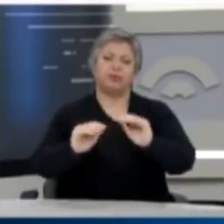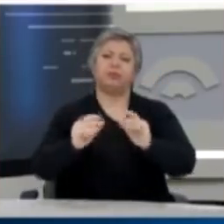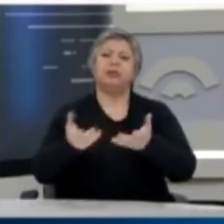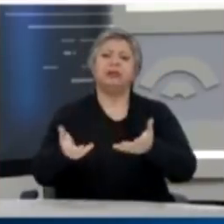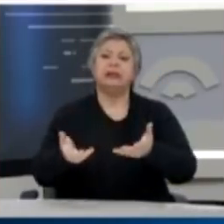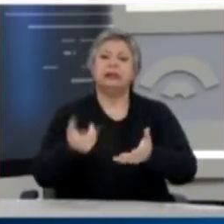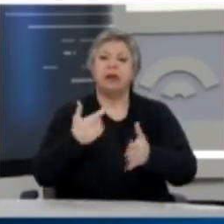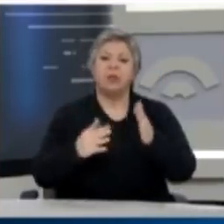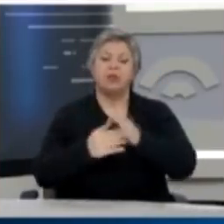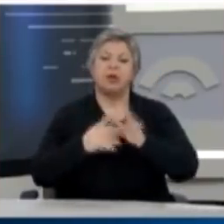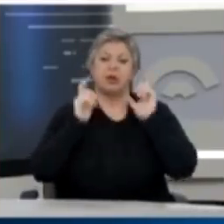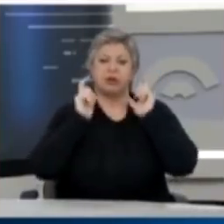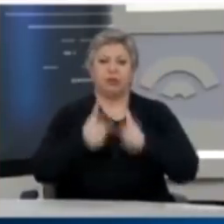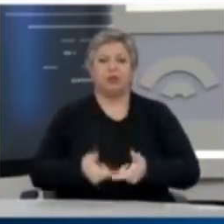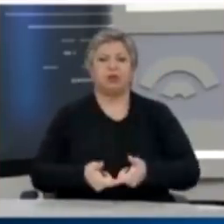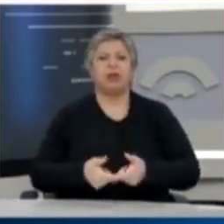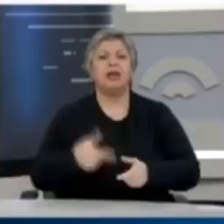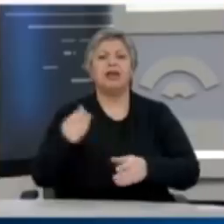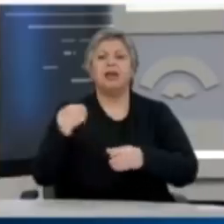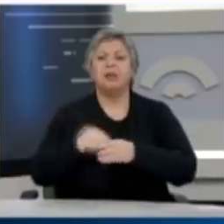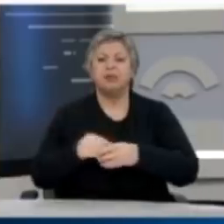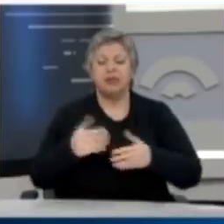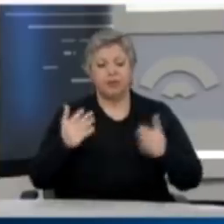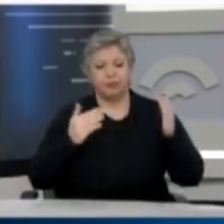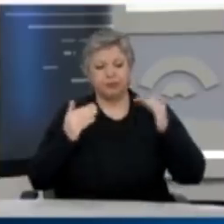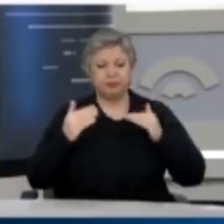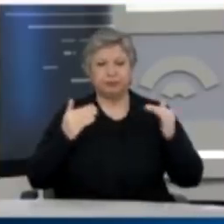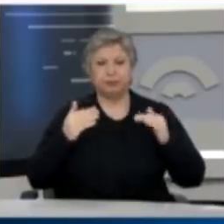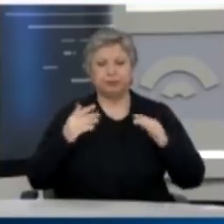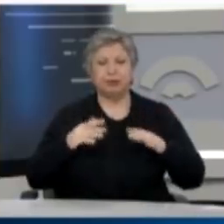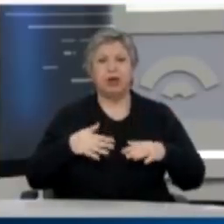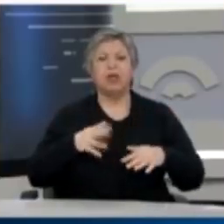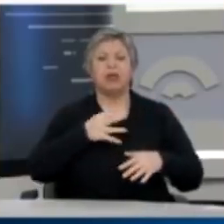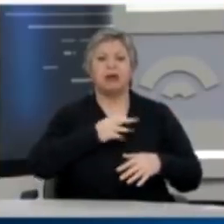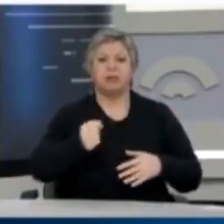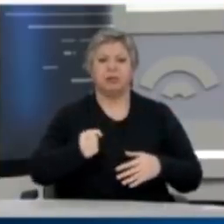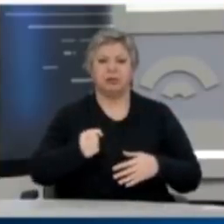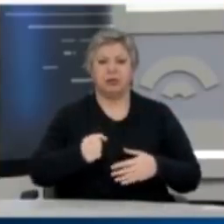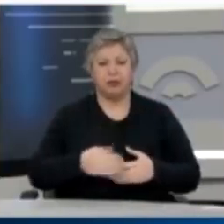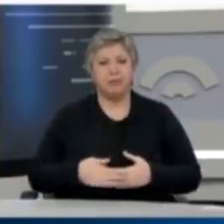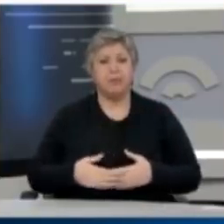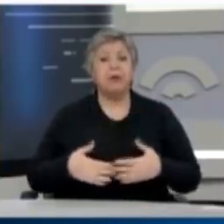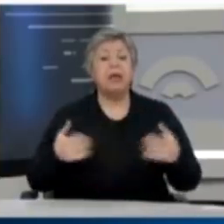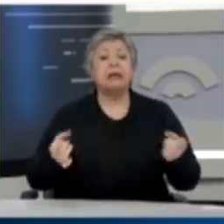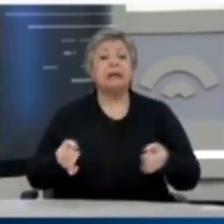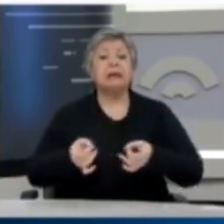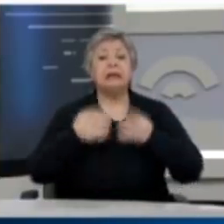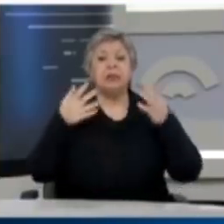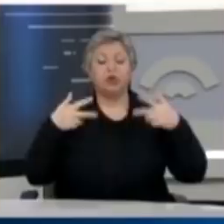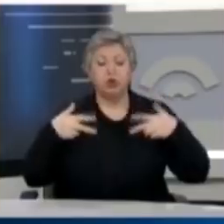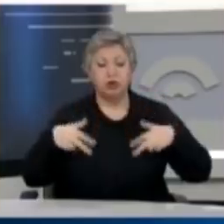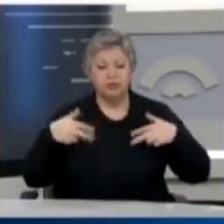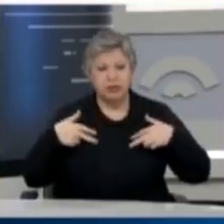ψήφο δυσπιστίας. Τι σημαίνει αυτό πρακτικά? Ότι οι κυβερνήσεις που μπορεί να έχουν χάσει την πλειοψηφία της